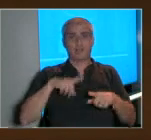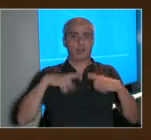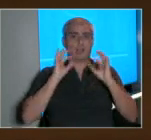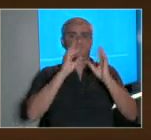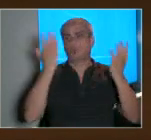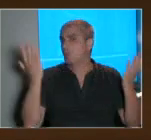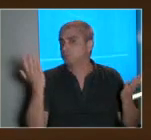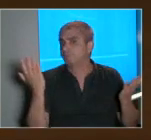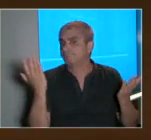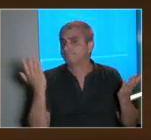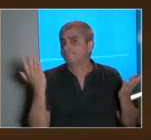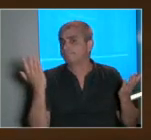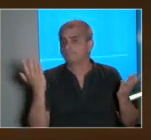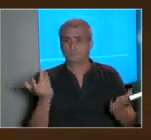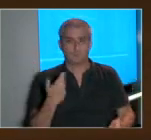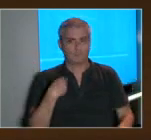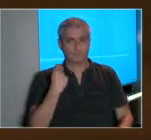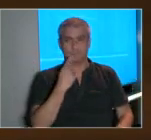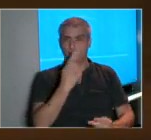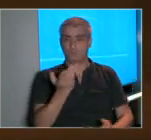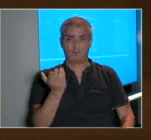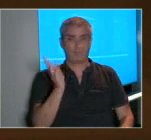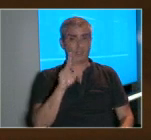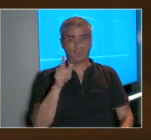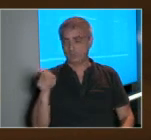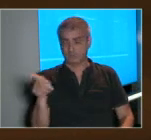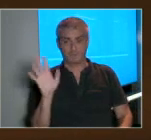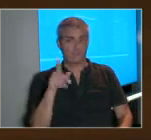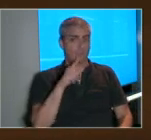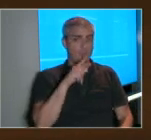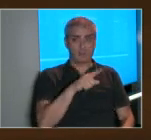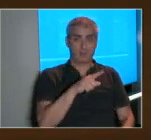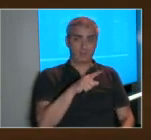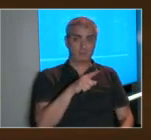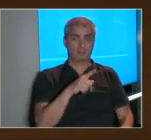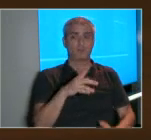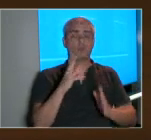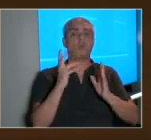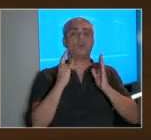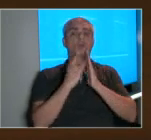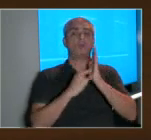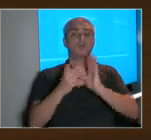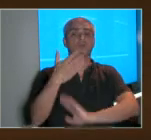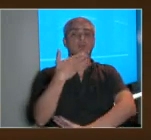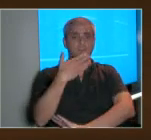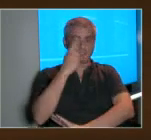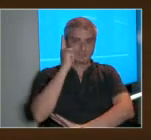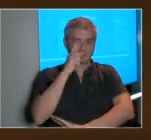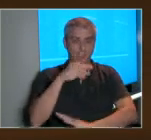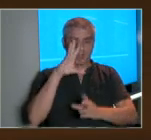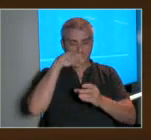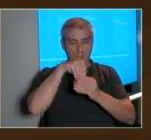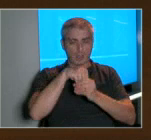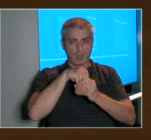חייו? אני תמיד משיב גם לאלה וגם לאלה. חוקה של מדינה צריכה